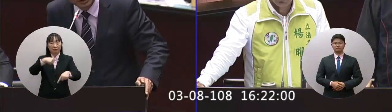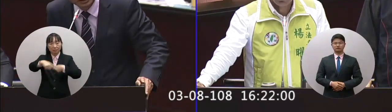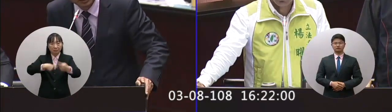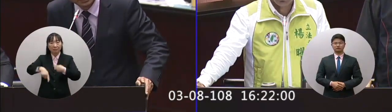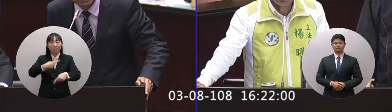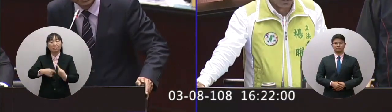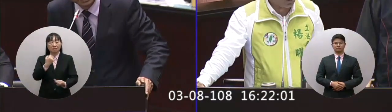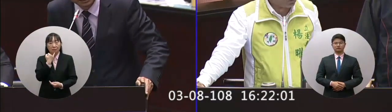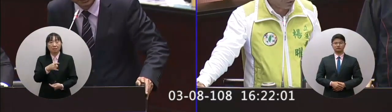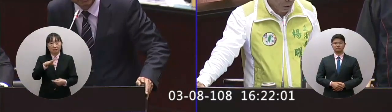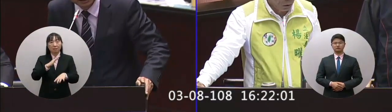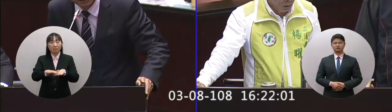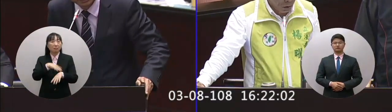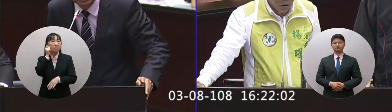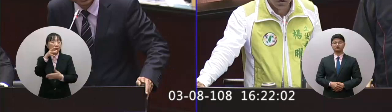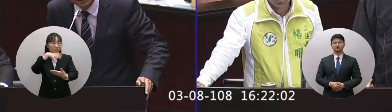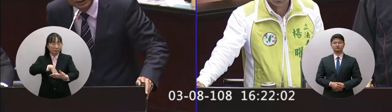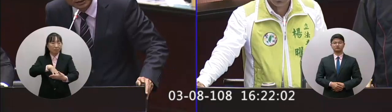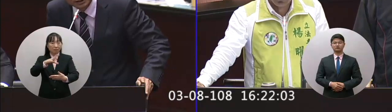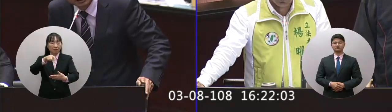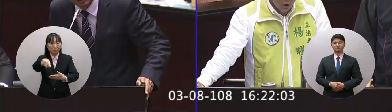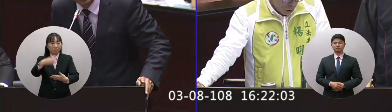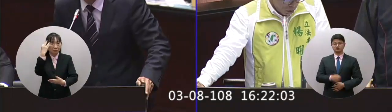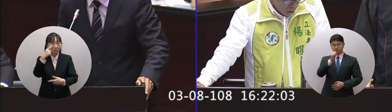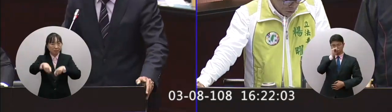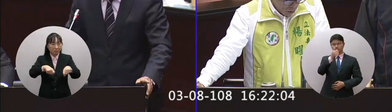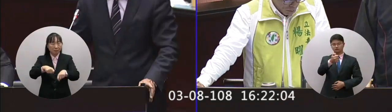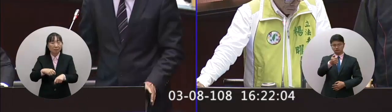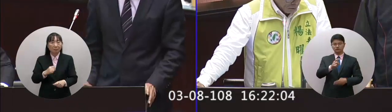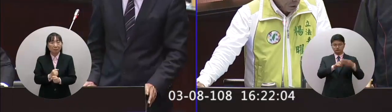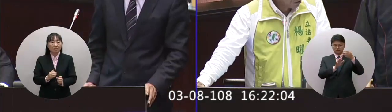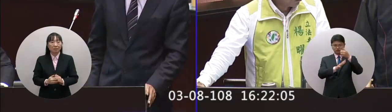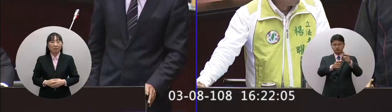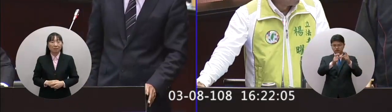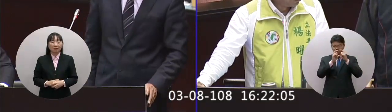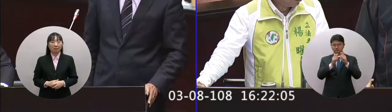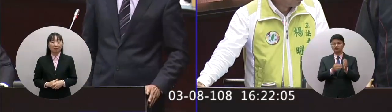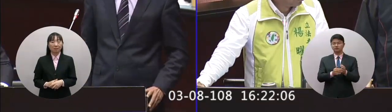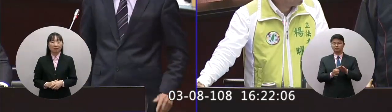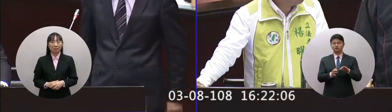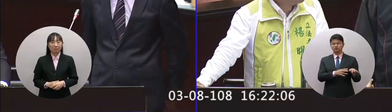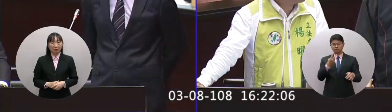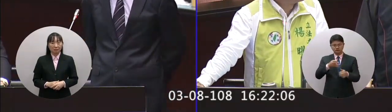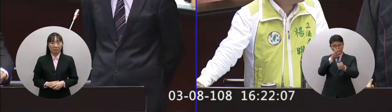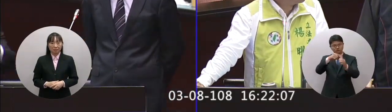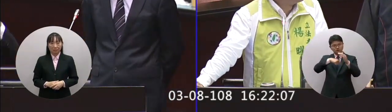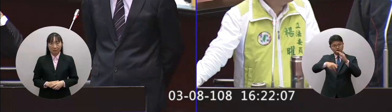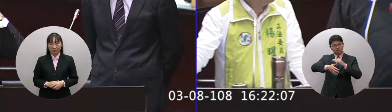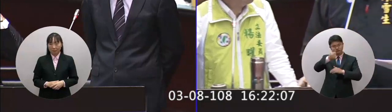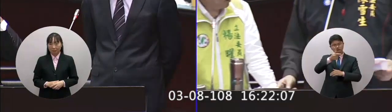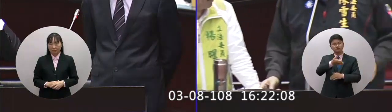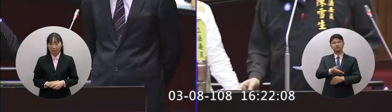那我们会尽快在这一个月内把这一个新的政策推出来。 谢谢主委的回答哈，我想继续请教院长